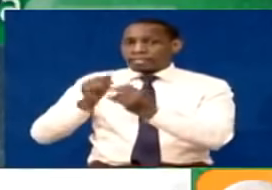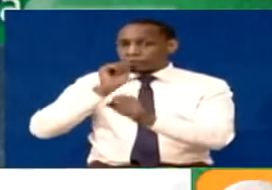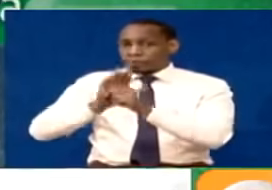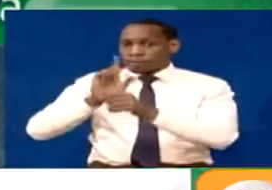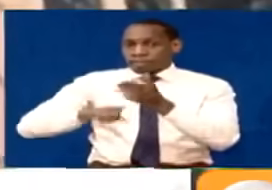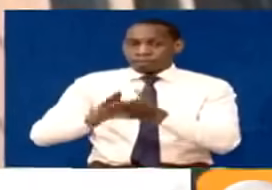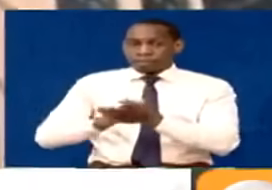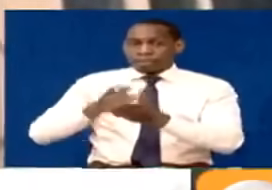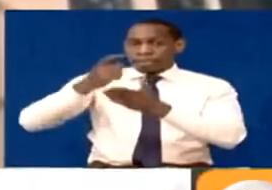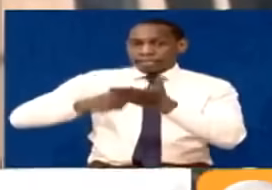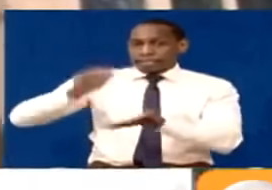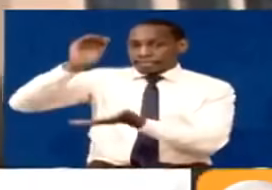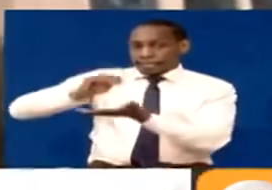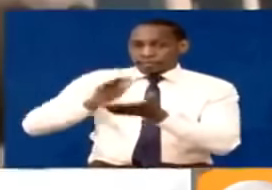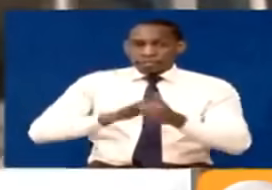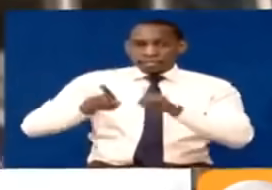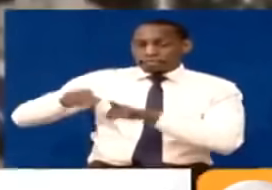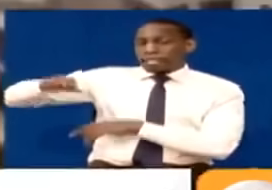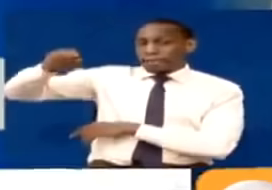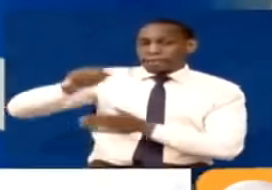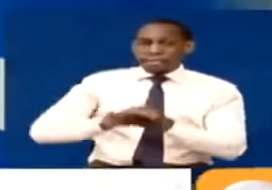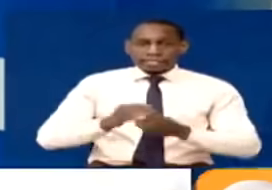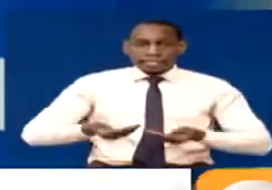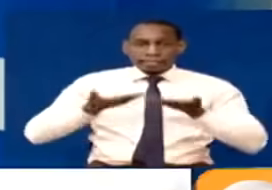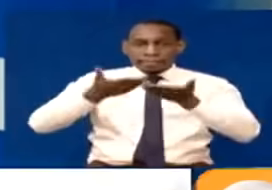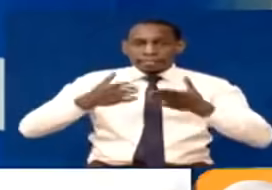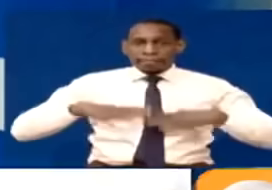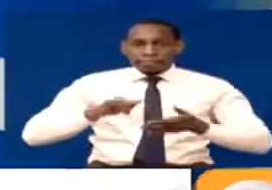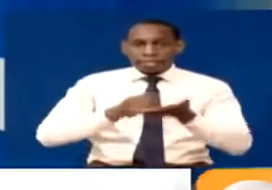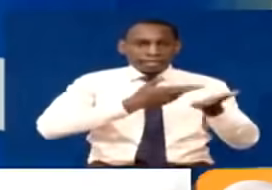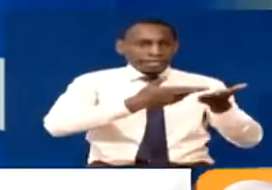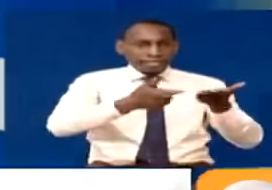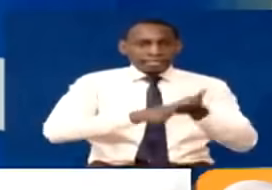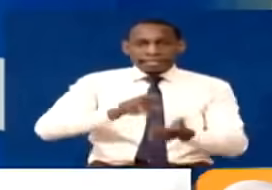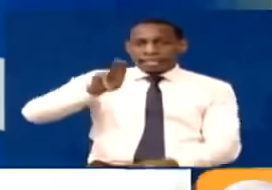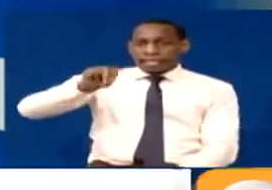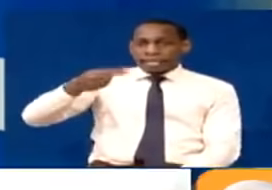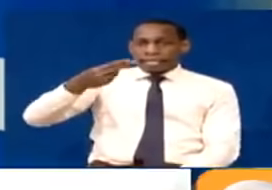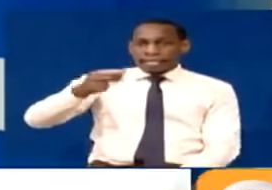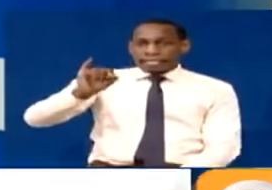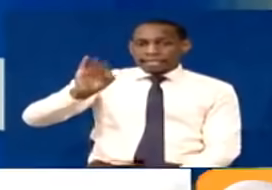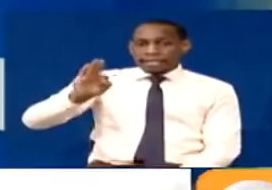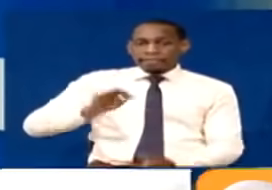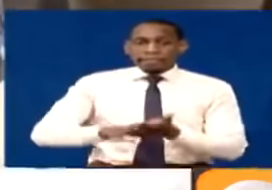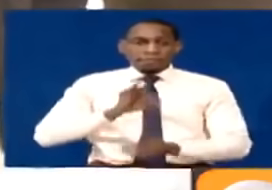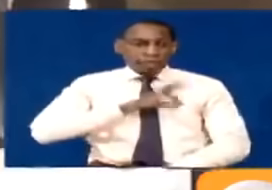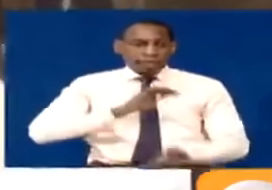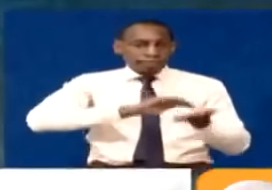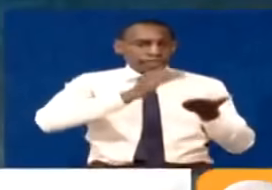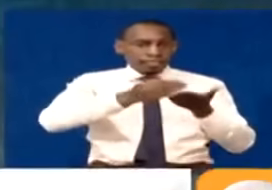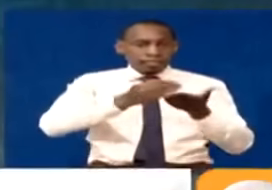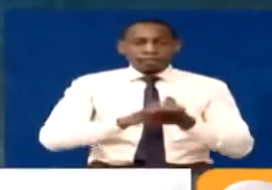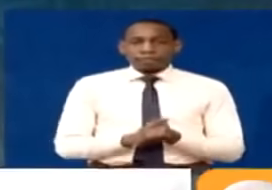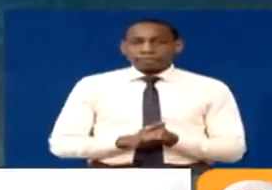wakiahidiwa afueni ya kodi. Aidha, bajeti hii imewapa waliosajiliwa kwenye bima ya NHIF afueni ya bima kwenye